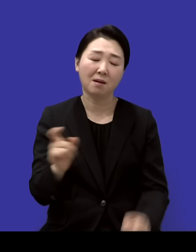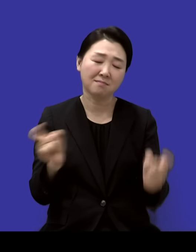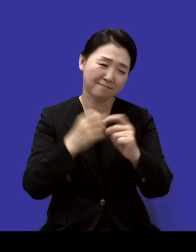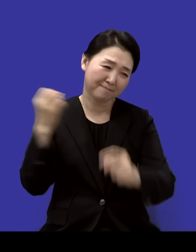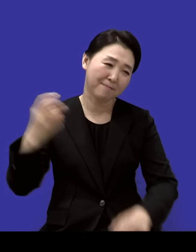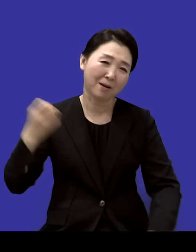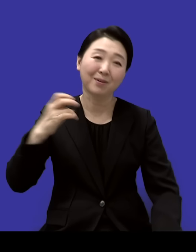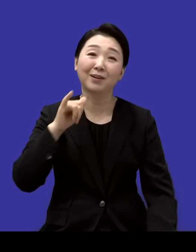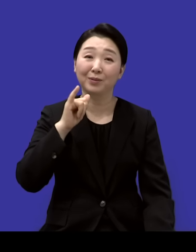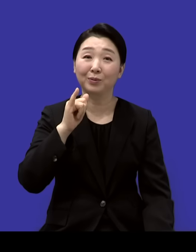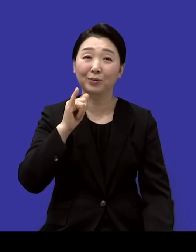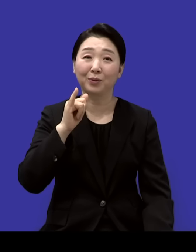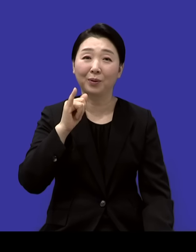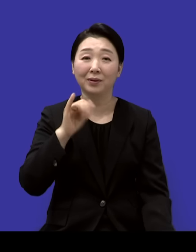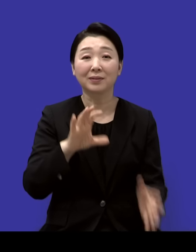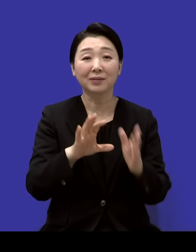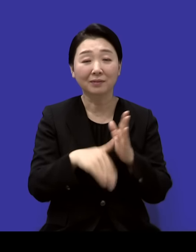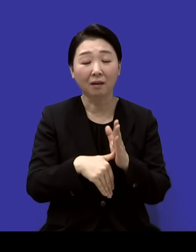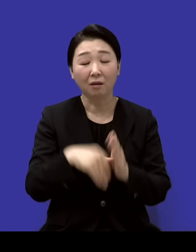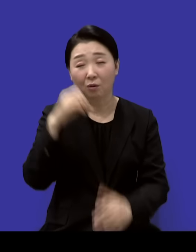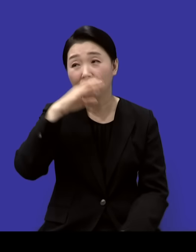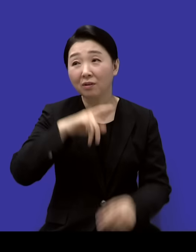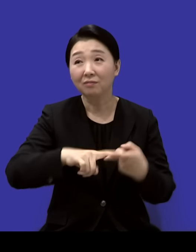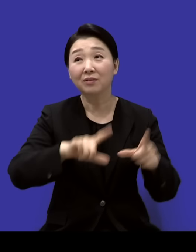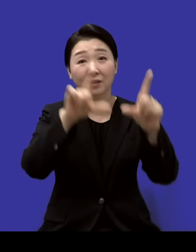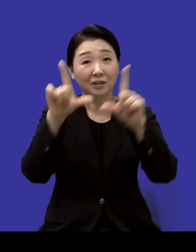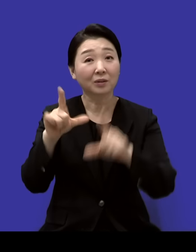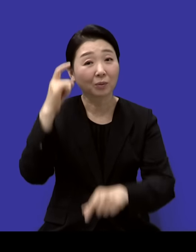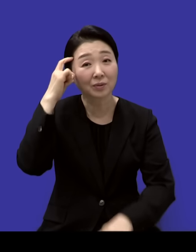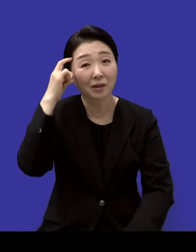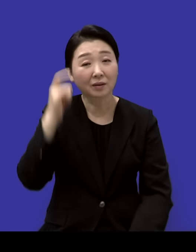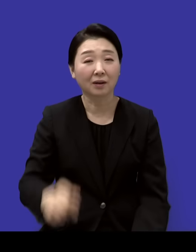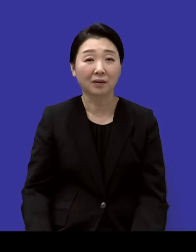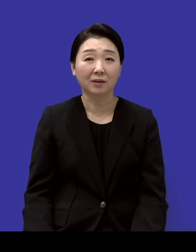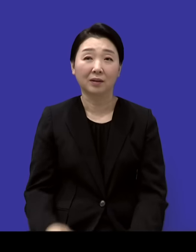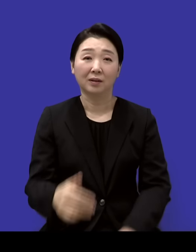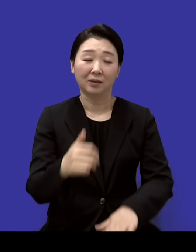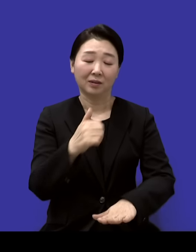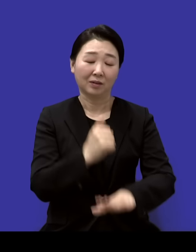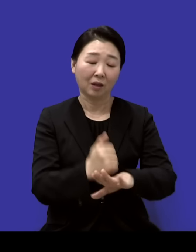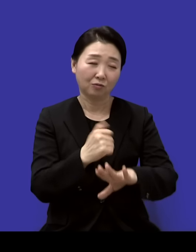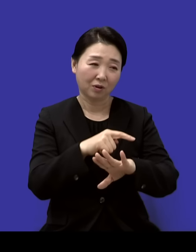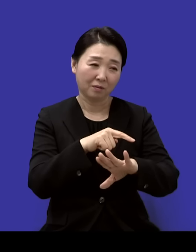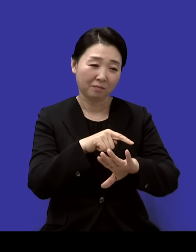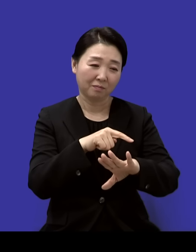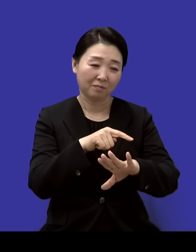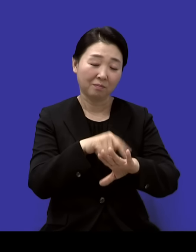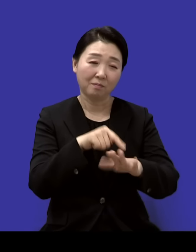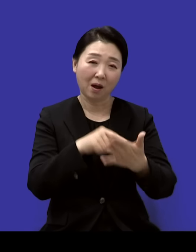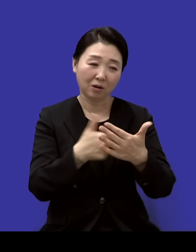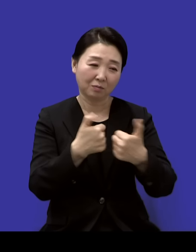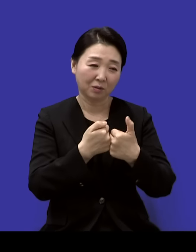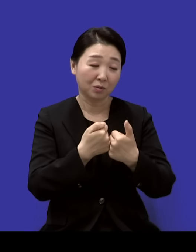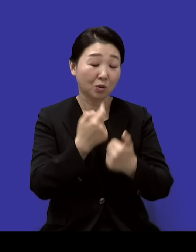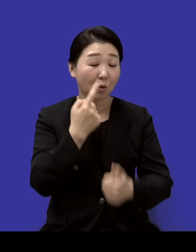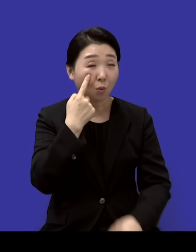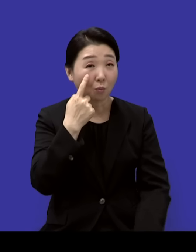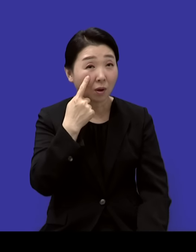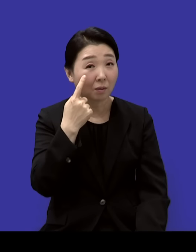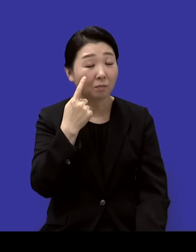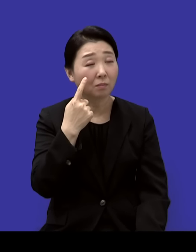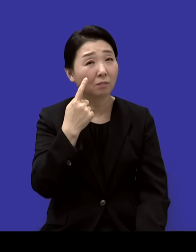그래서 예. 그때는 다 그러고 사는 줄 알았지만 커서 심리학을 공부해 보니까 네. 이런